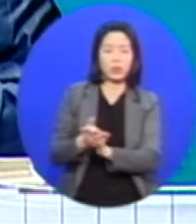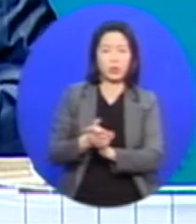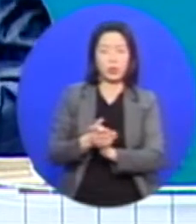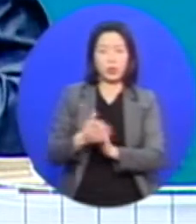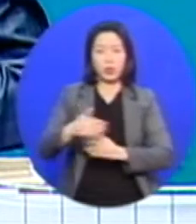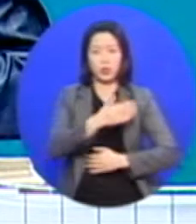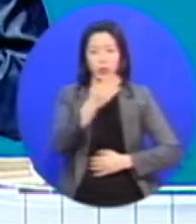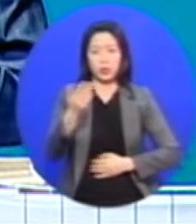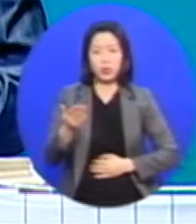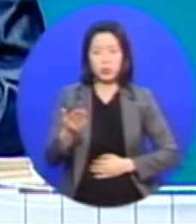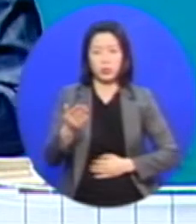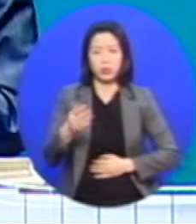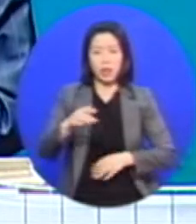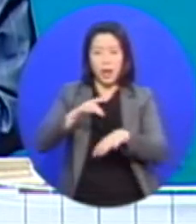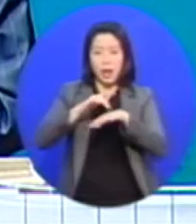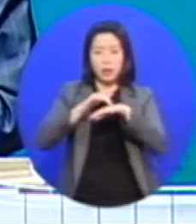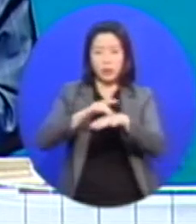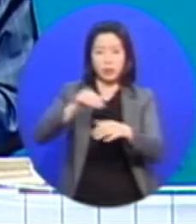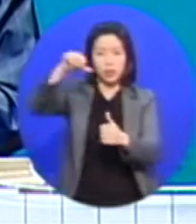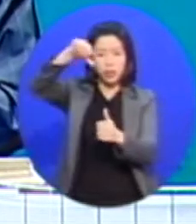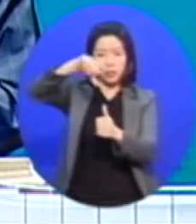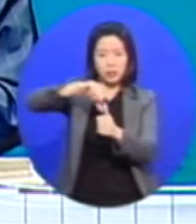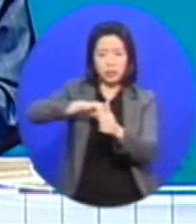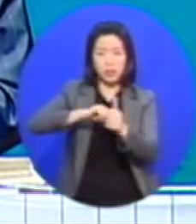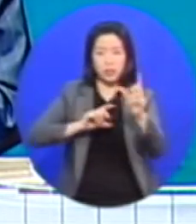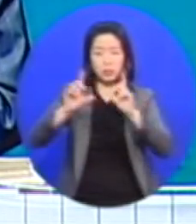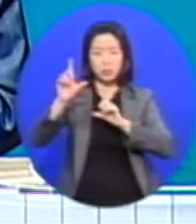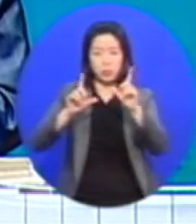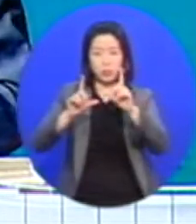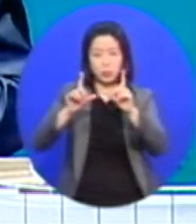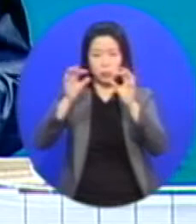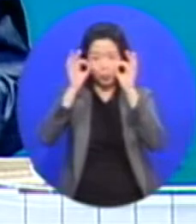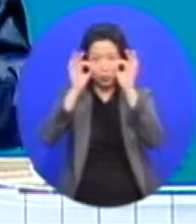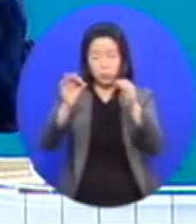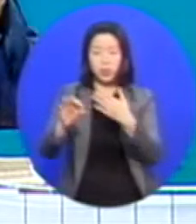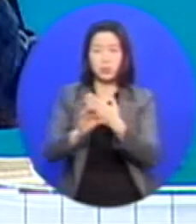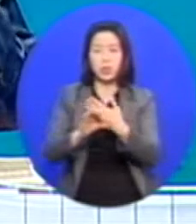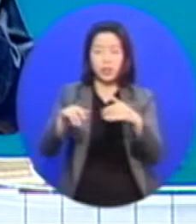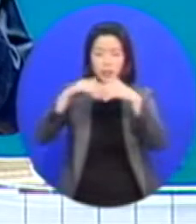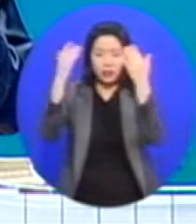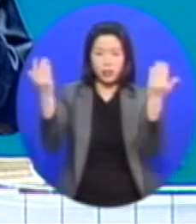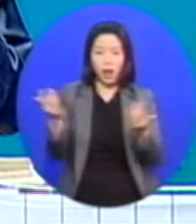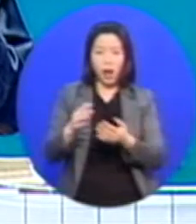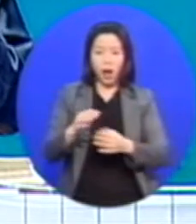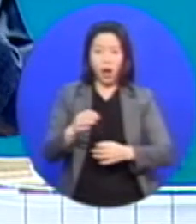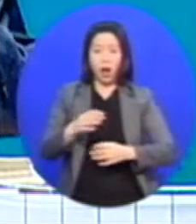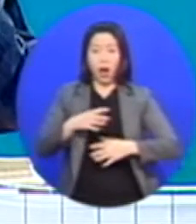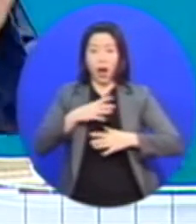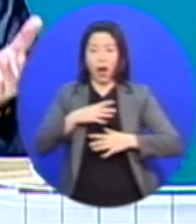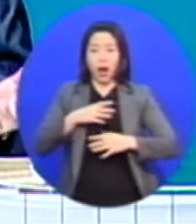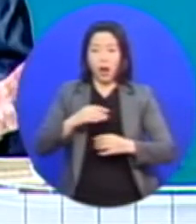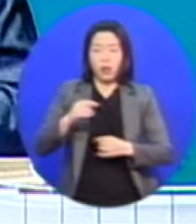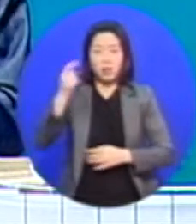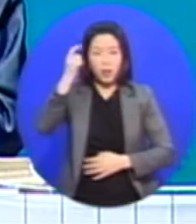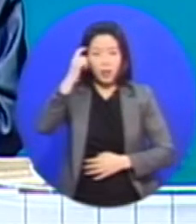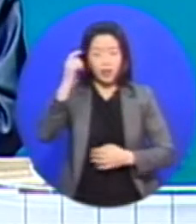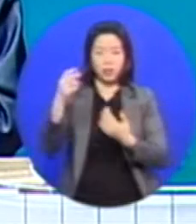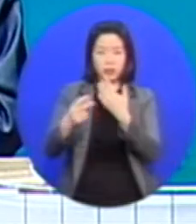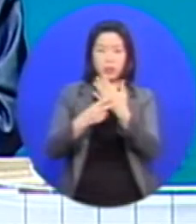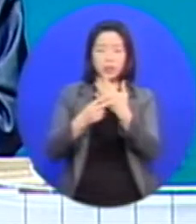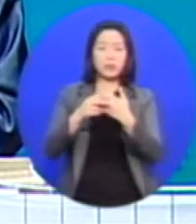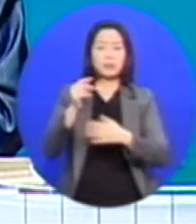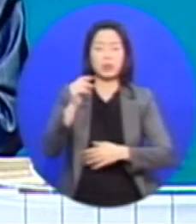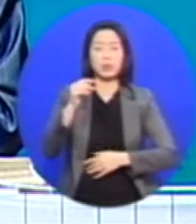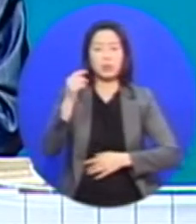여러분 귀신들린 현상의 나타나면 사람들이다 기겁을 해요 정신병원에서 도 고치지